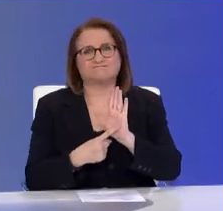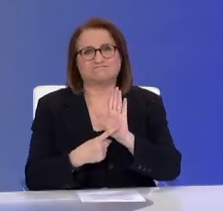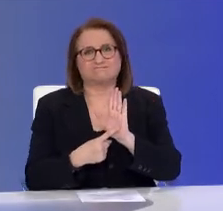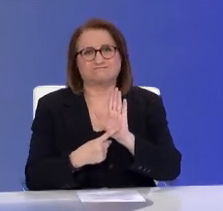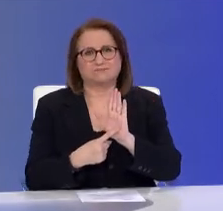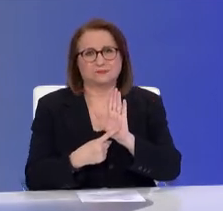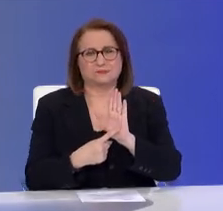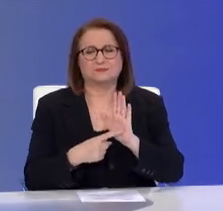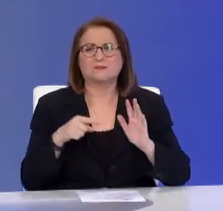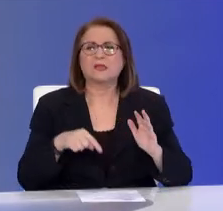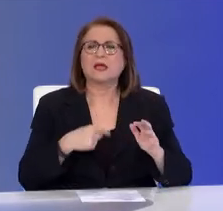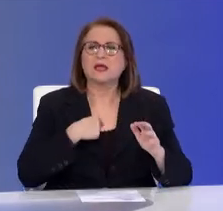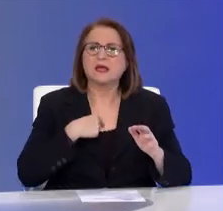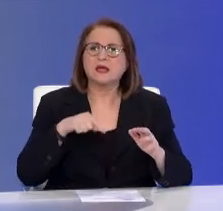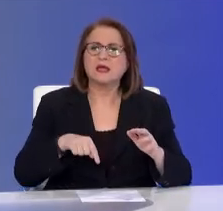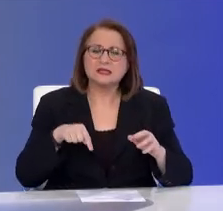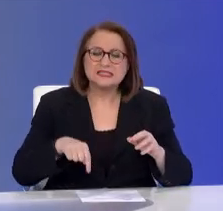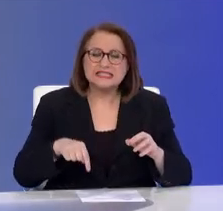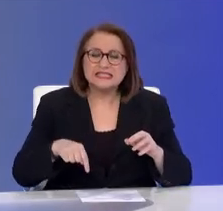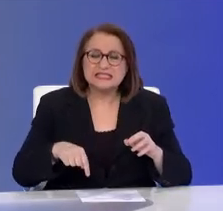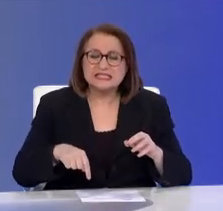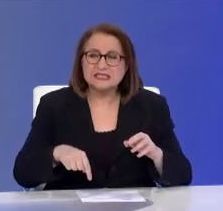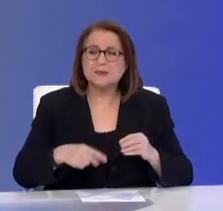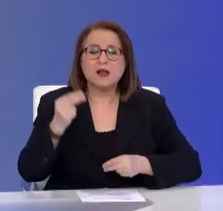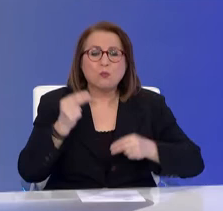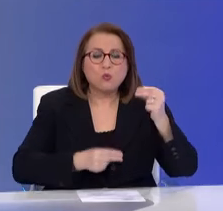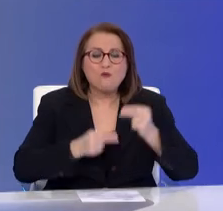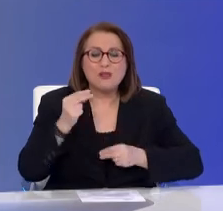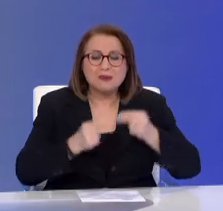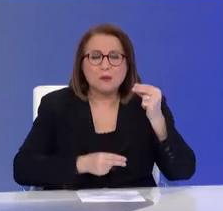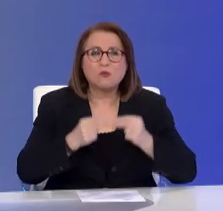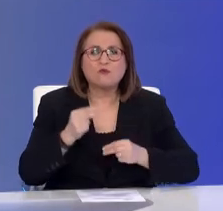την θέση της στα σύγχρονα προβλήματα.